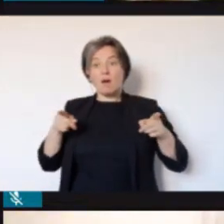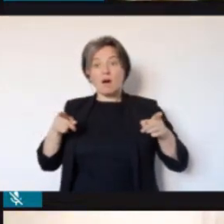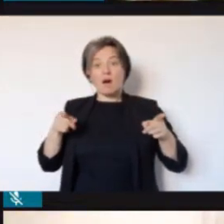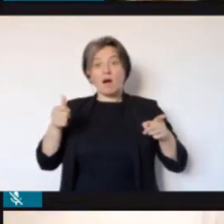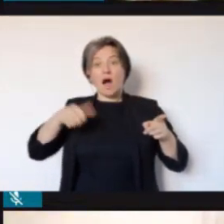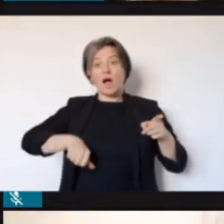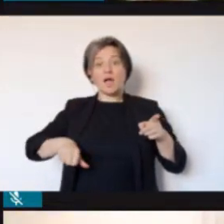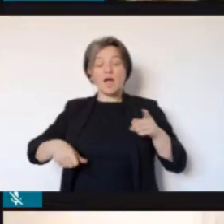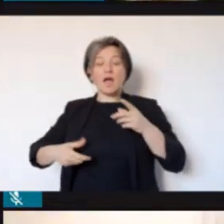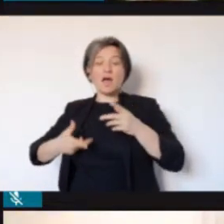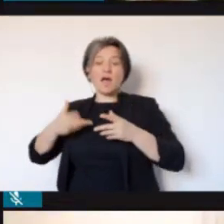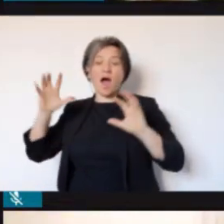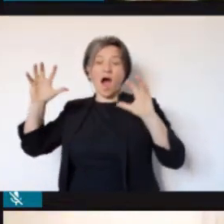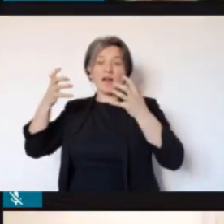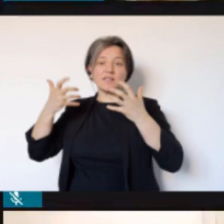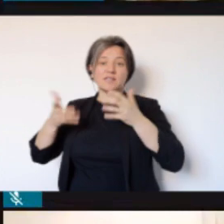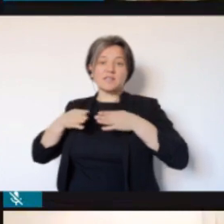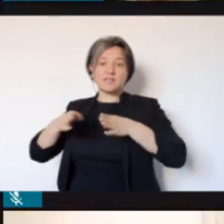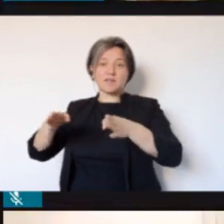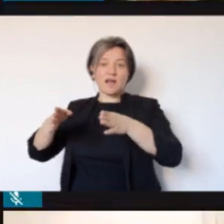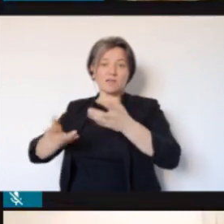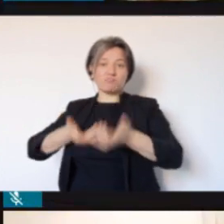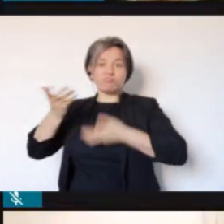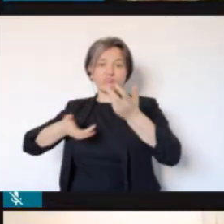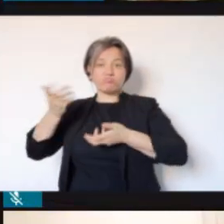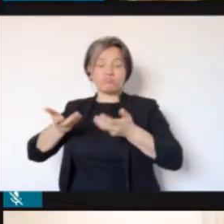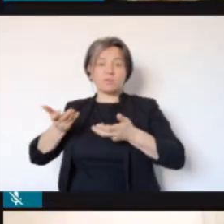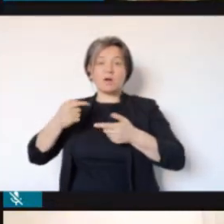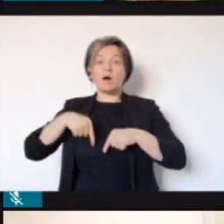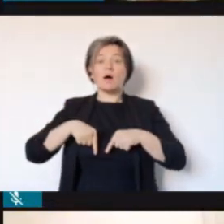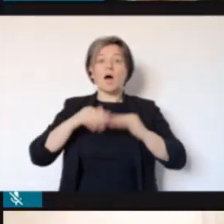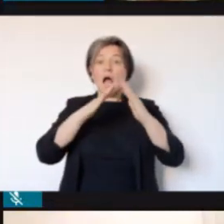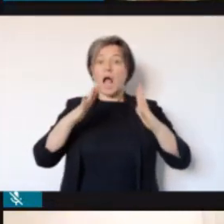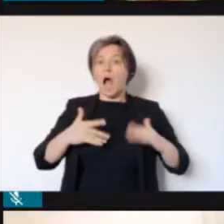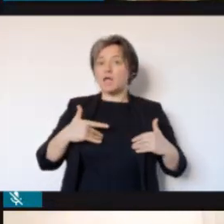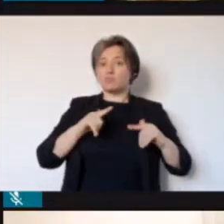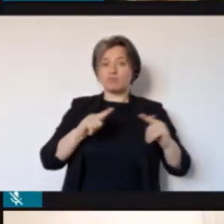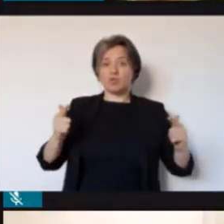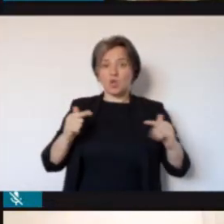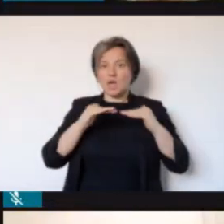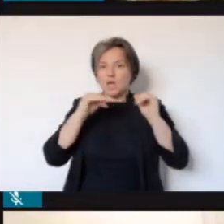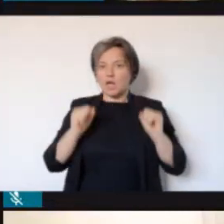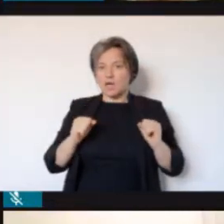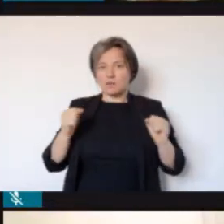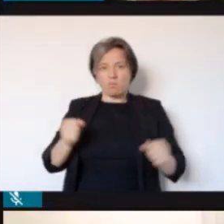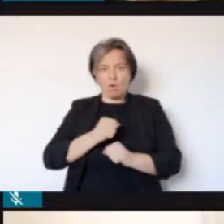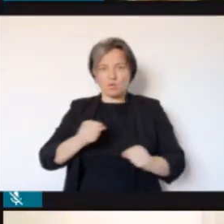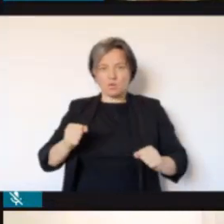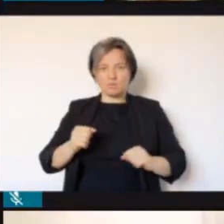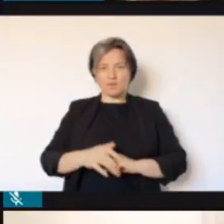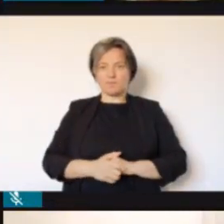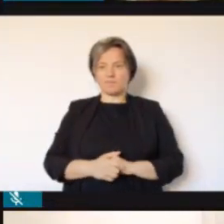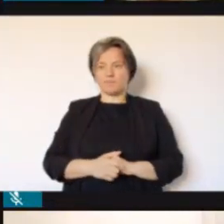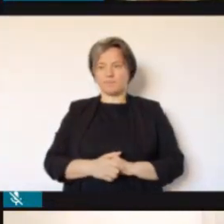la situazione, anche artista di strada. In questi giorni io non sto a casa, perché non ho una casa.